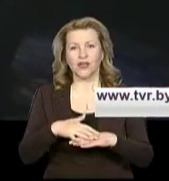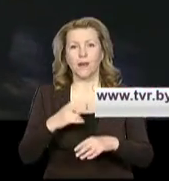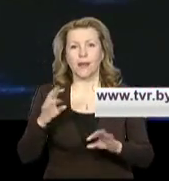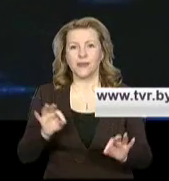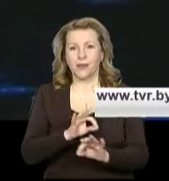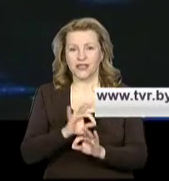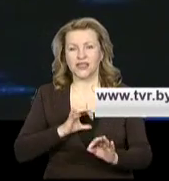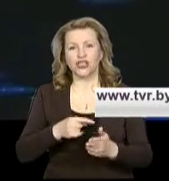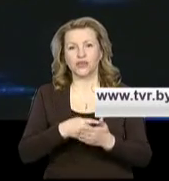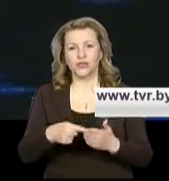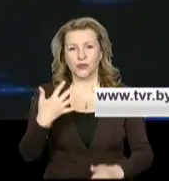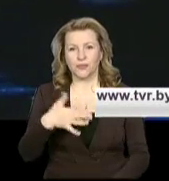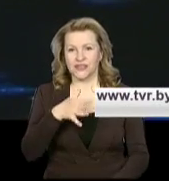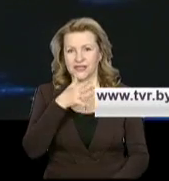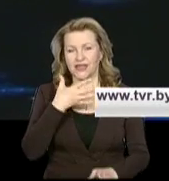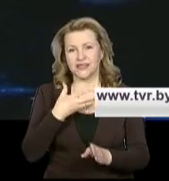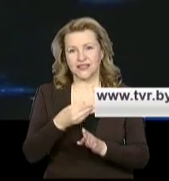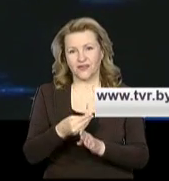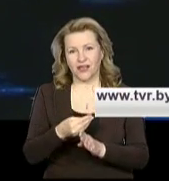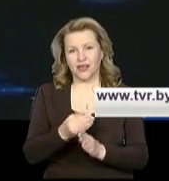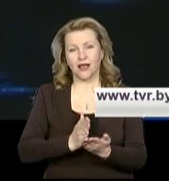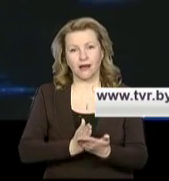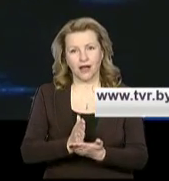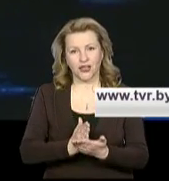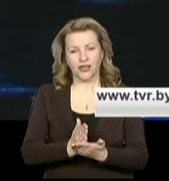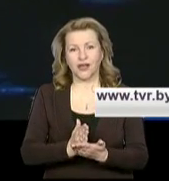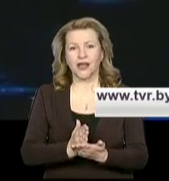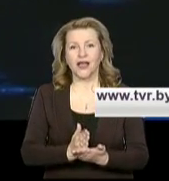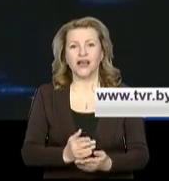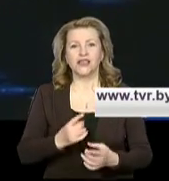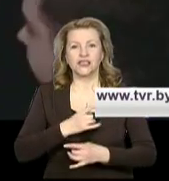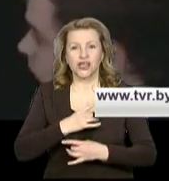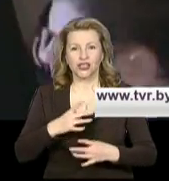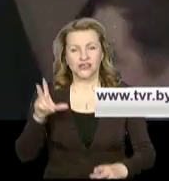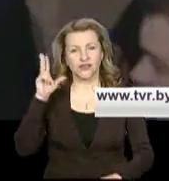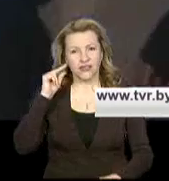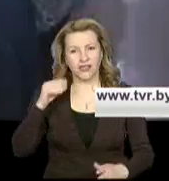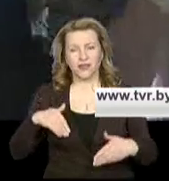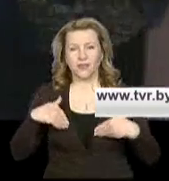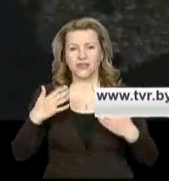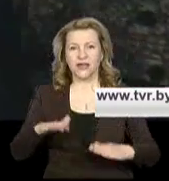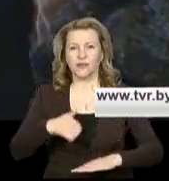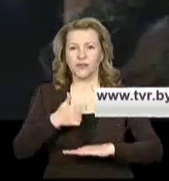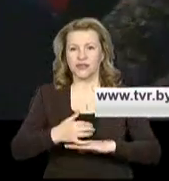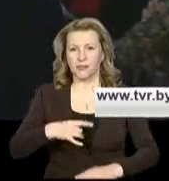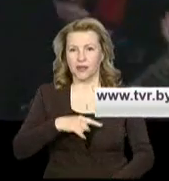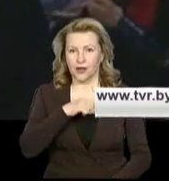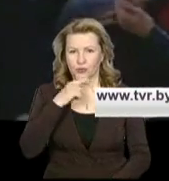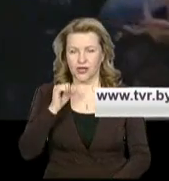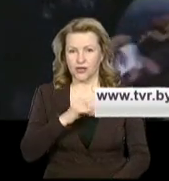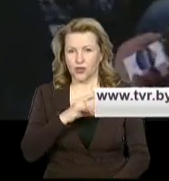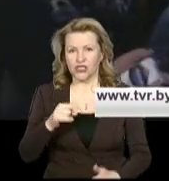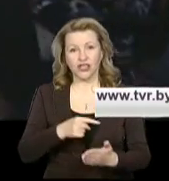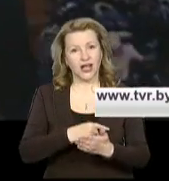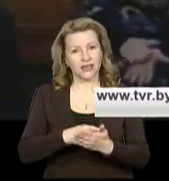также отмечает 50-летие своей карьеры. С торжественной датой Юрия Башмета поздравил президент Беларуси. Александр Лукашенко отметил,